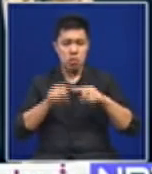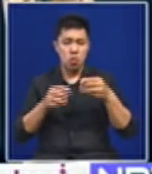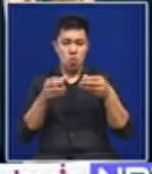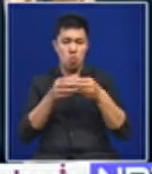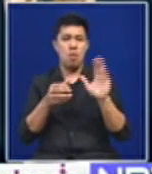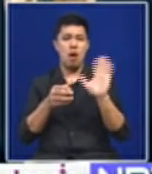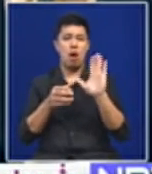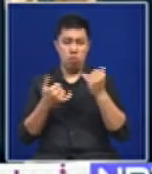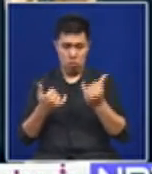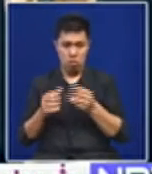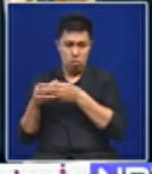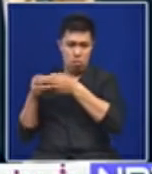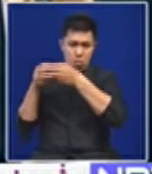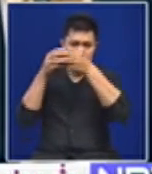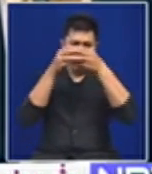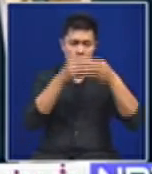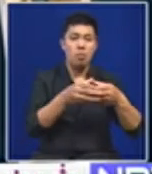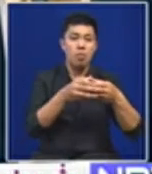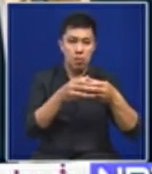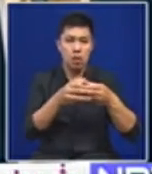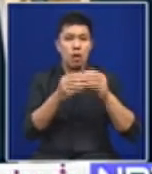ในวันนี้ก็แสดงให้เห็นถึง